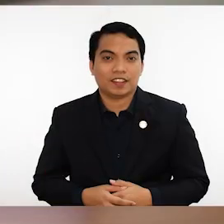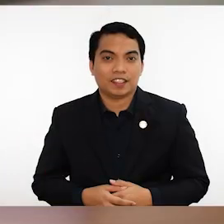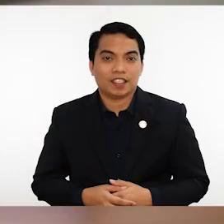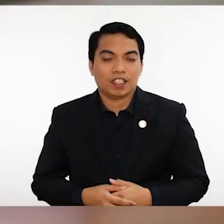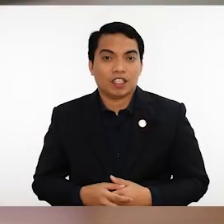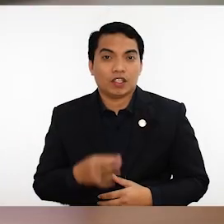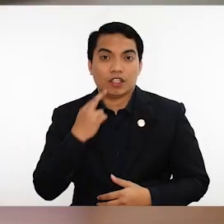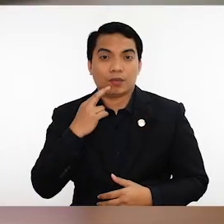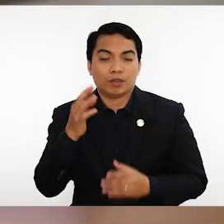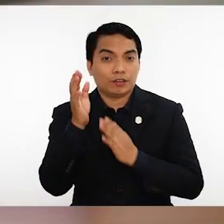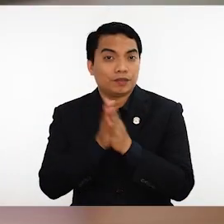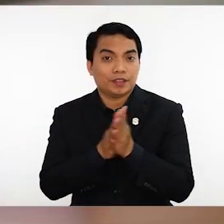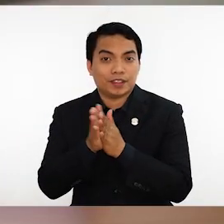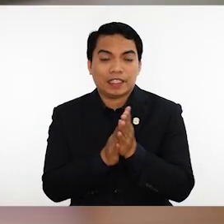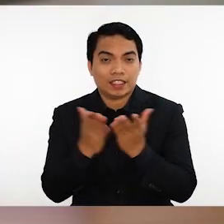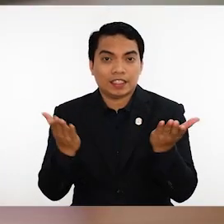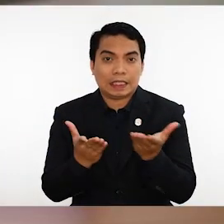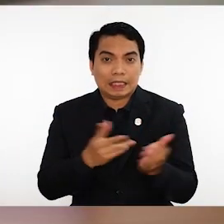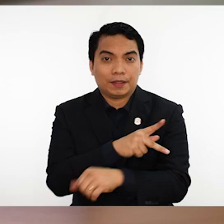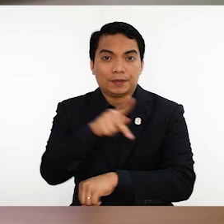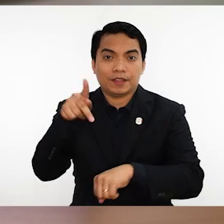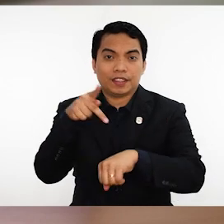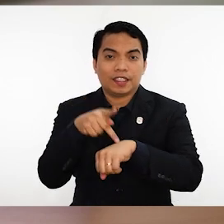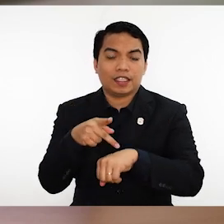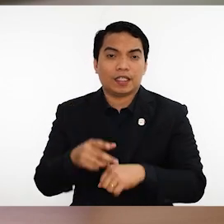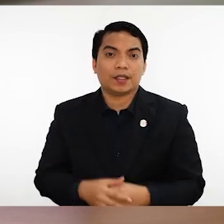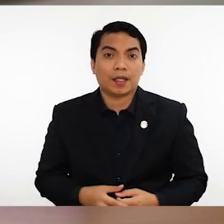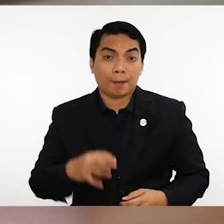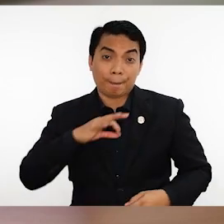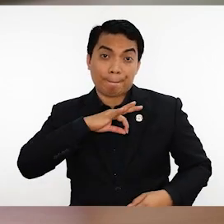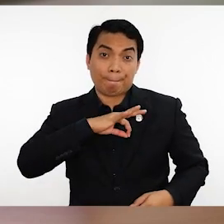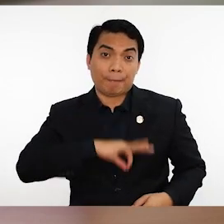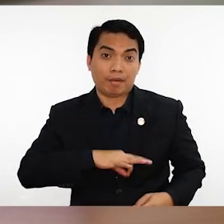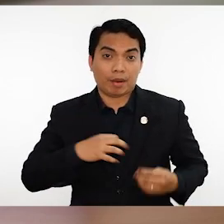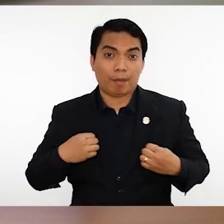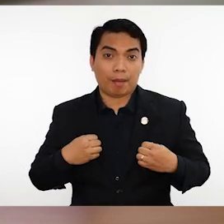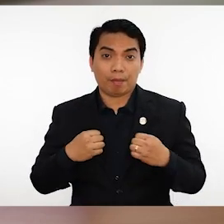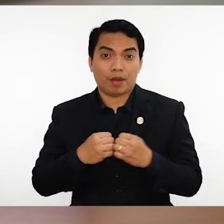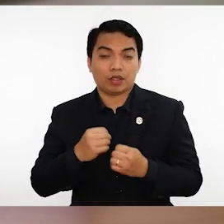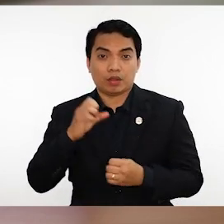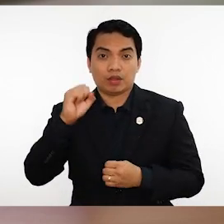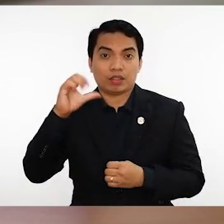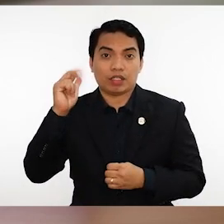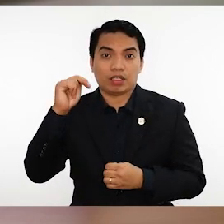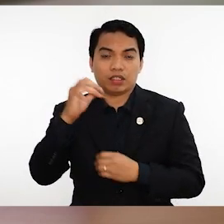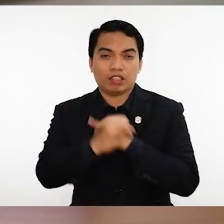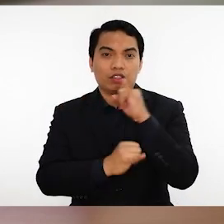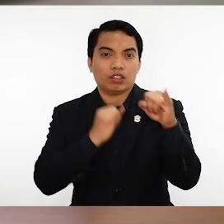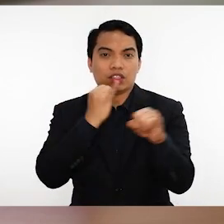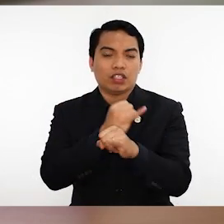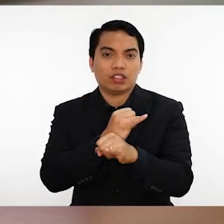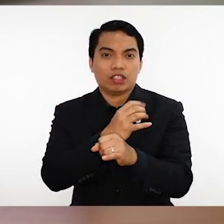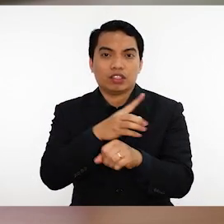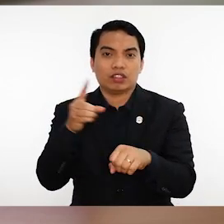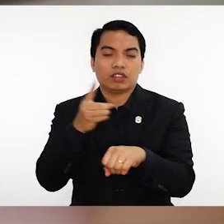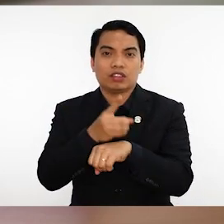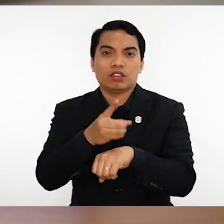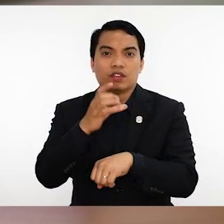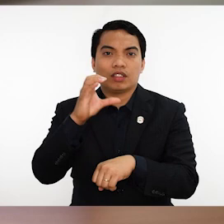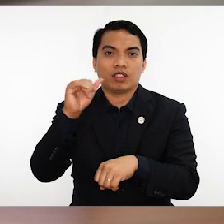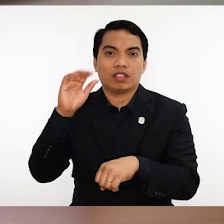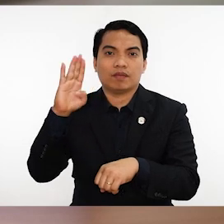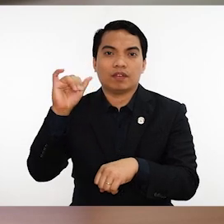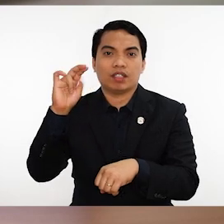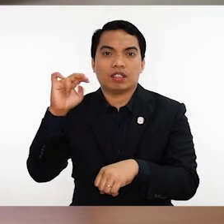Sa mga balitang pangkasiglahan dito sa Pilipinas, pinakinabangan ng mga kabilang sa SCAN International sa distrito ng